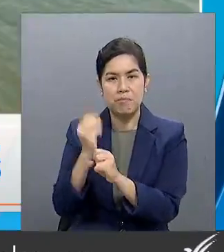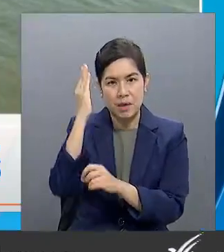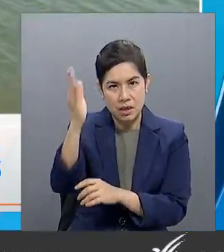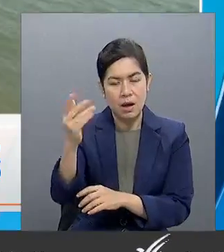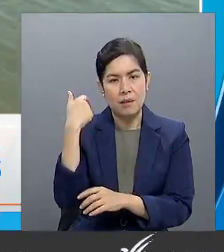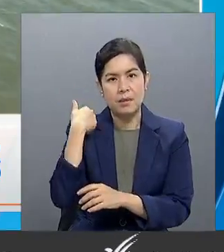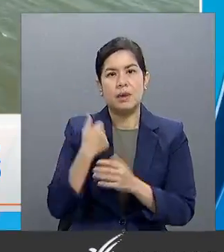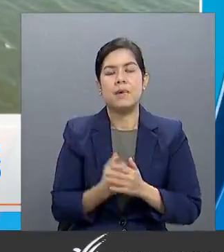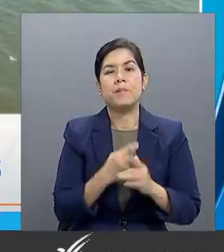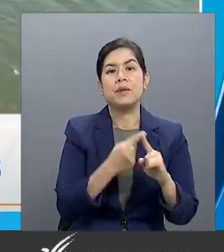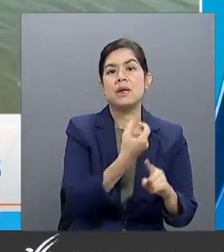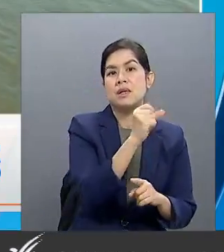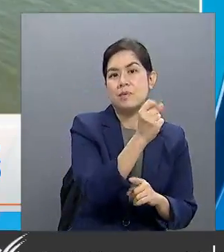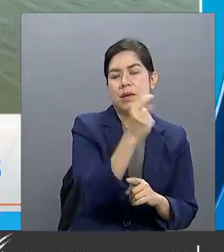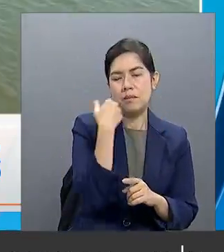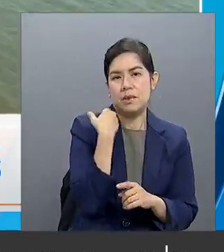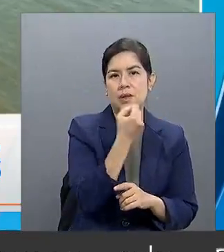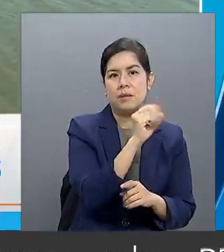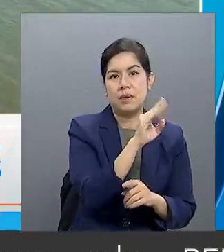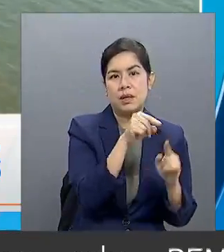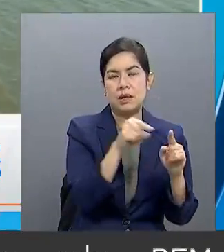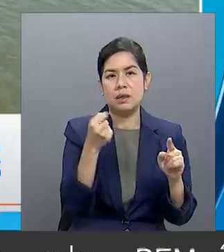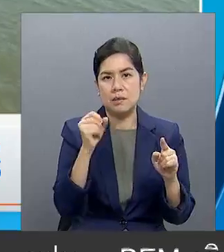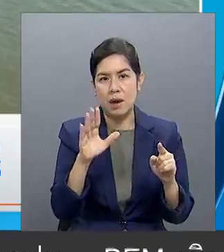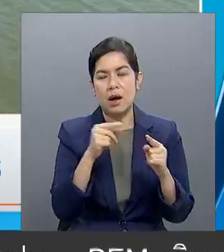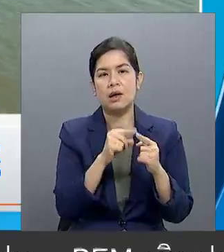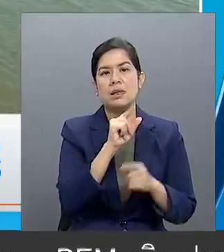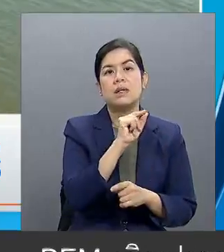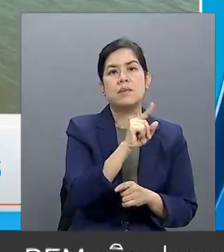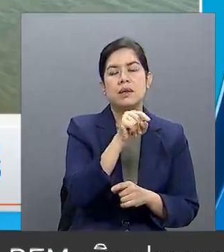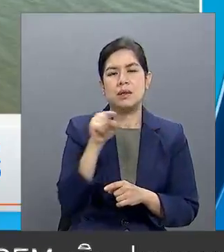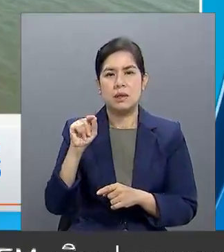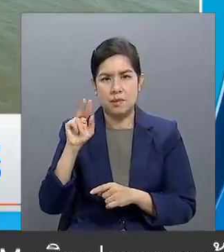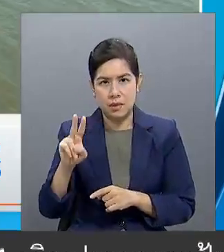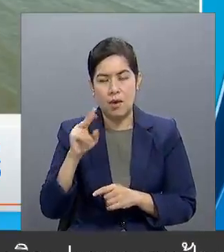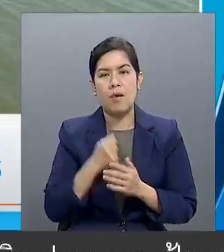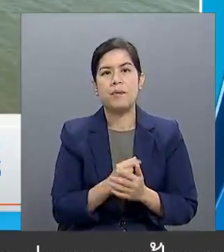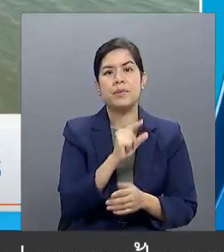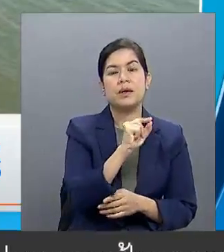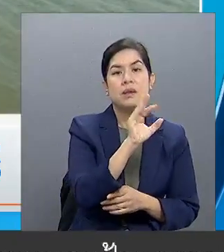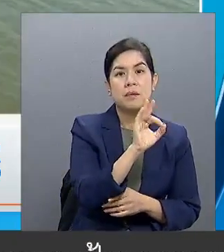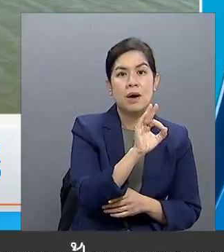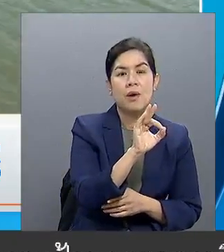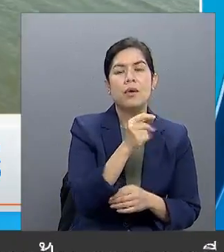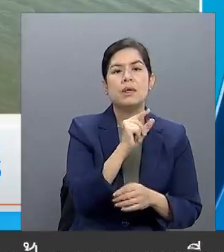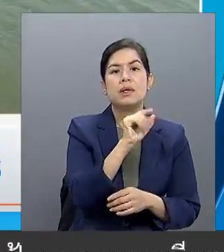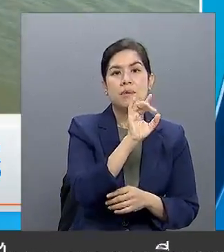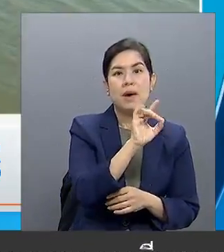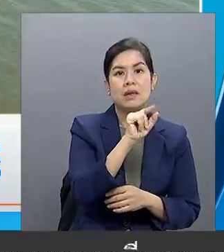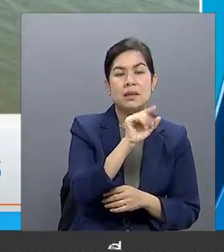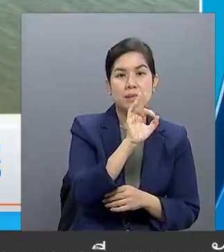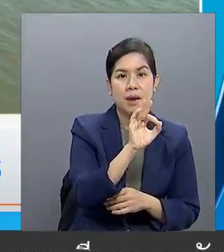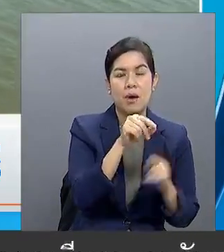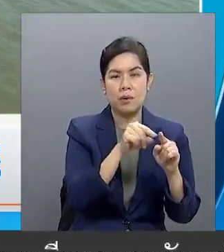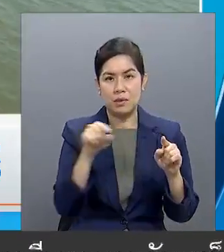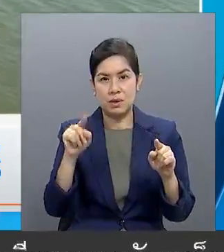นเนี่ยมีวันที่14 15 21 22นะครับและวันที่28 29ถึงเดือนธันวาคม